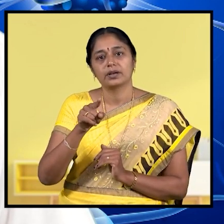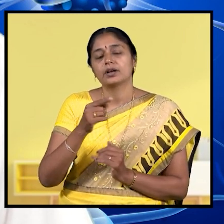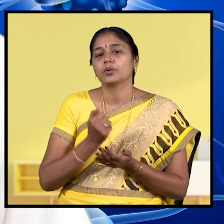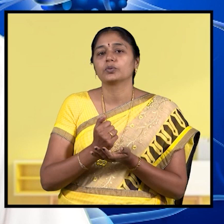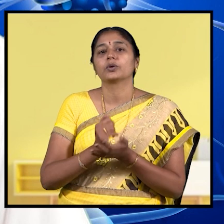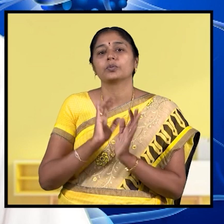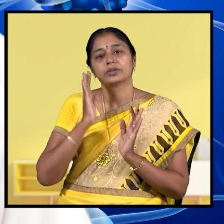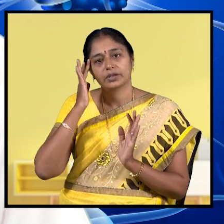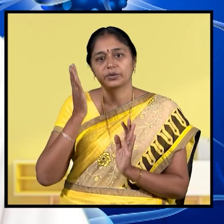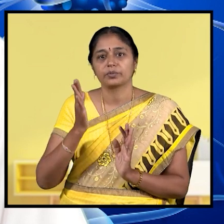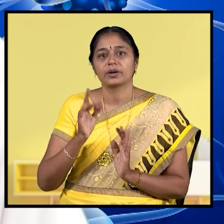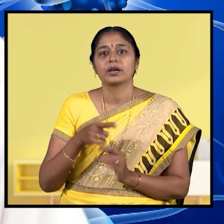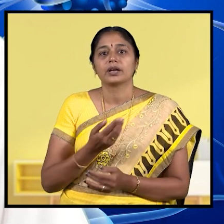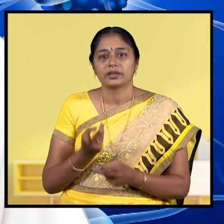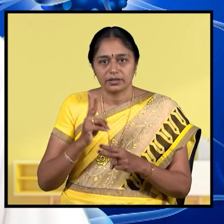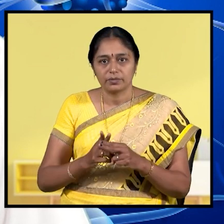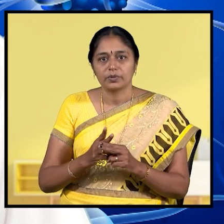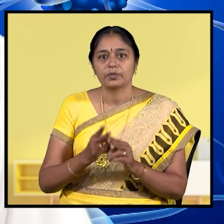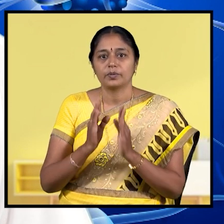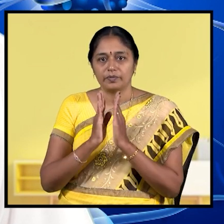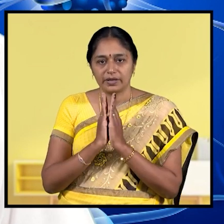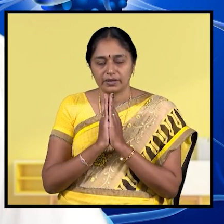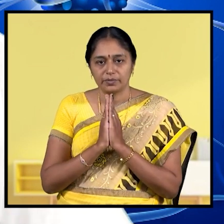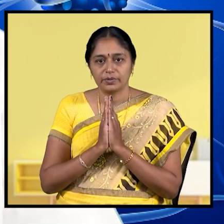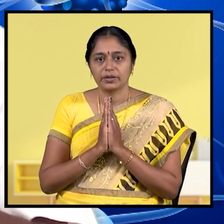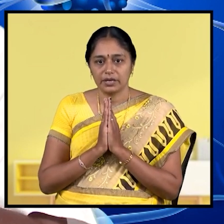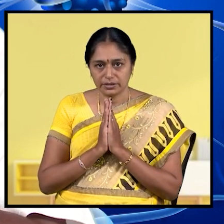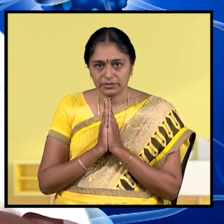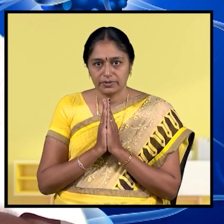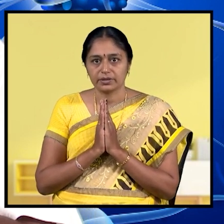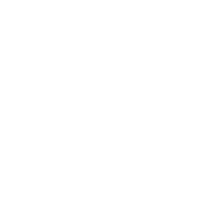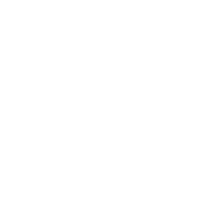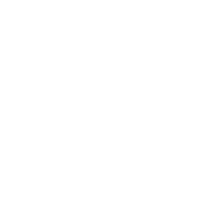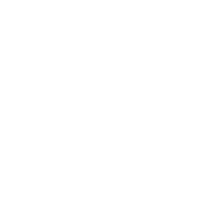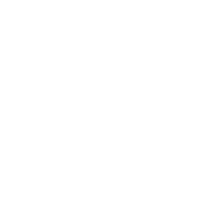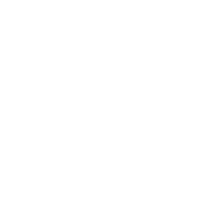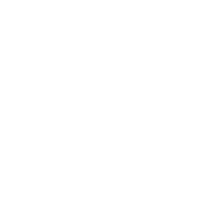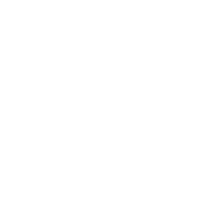இருந்திருக்கும் அப்படின்னு நான் நம்புகிறேன். மீண்டும் ஒரு முறை உங்களை சந்திக்கும் வரை வணக்கம் கூறி விடைபெறுகிறேன். நன்றி, வணக்கம்.